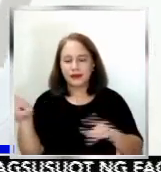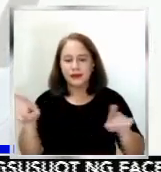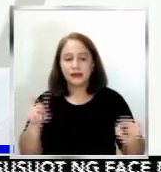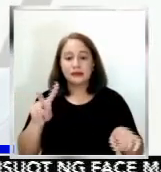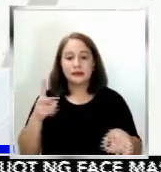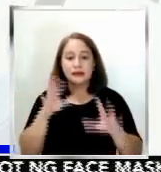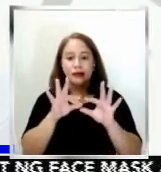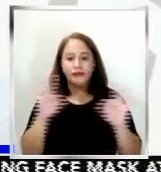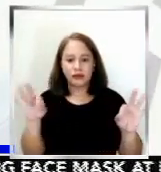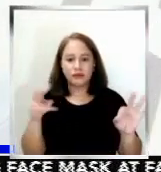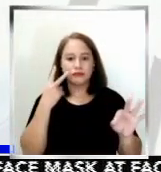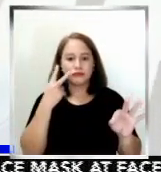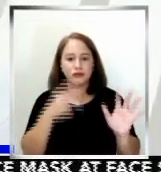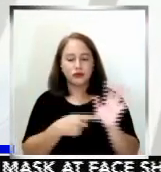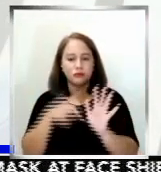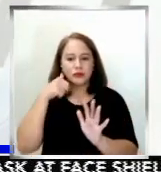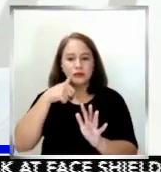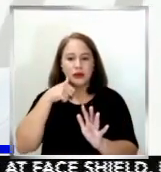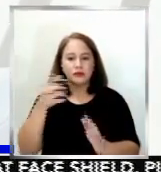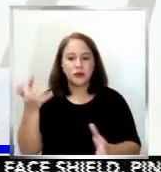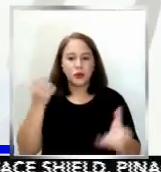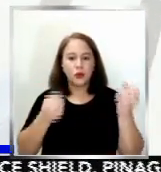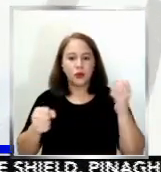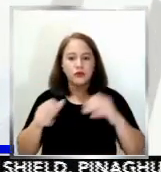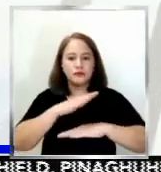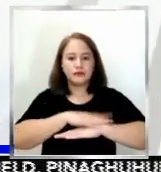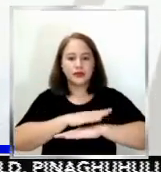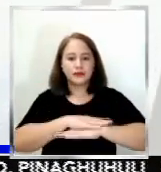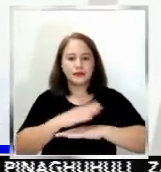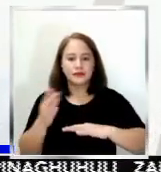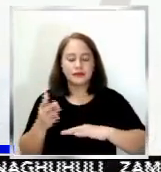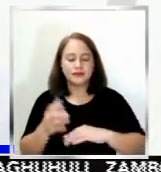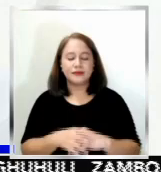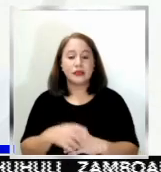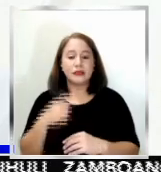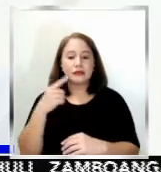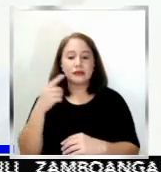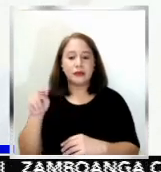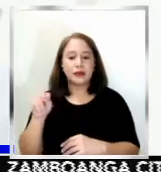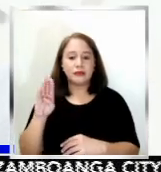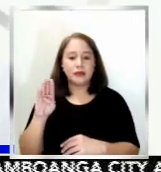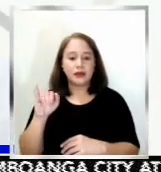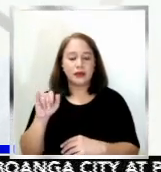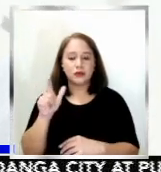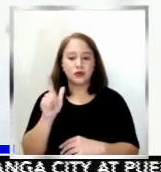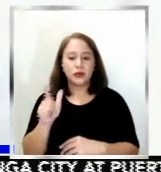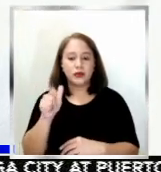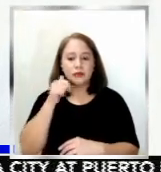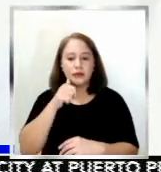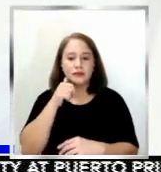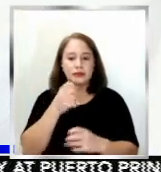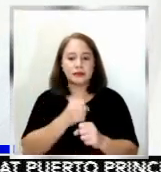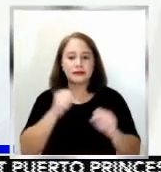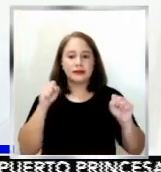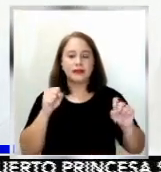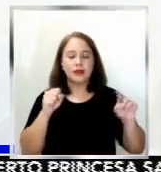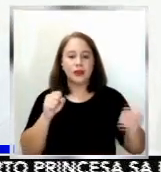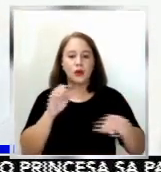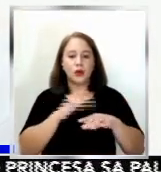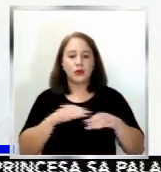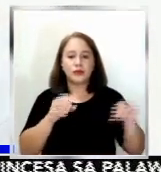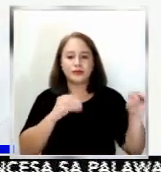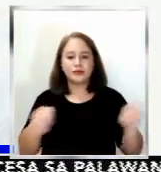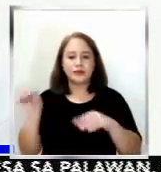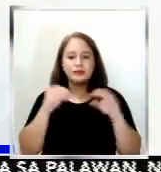mga babae na may kanya-kanyang kama at pwesto. Ayon sa NBI, 20 babae ang kanilang na-rescue sa online human trafficking